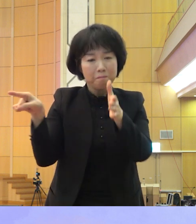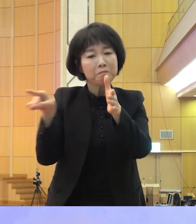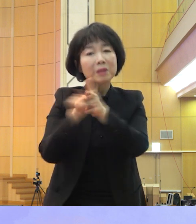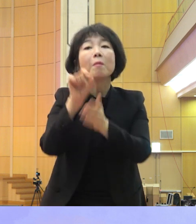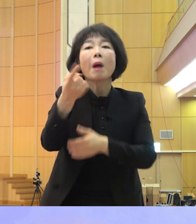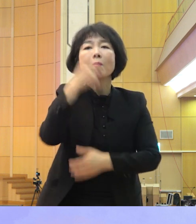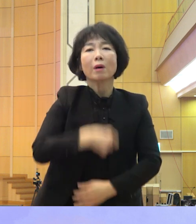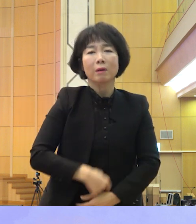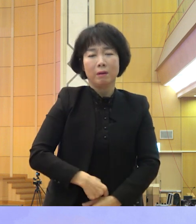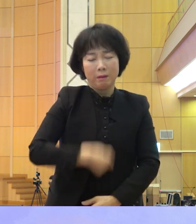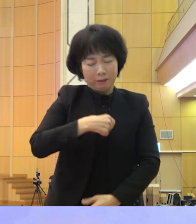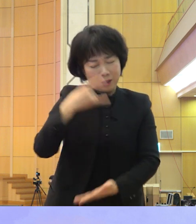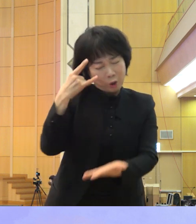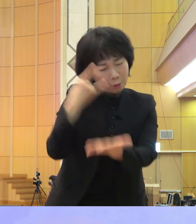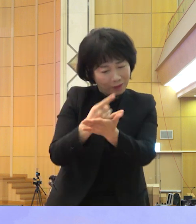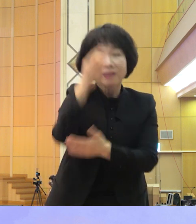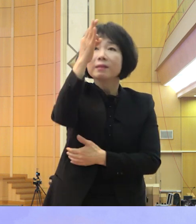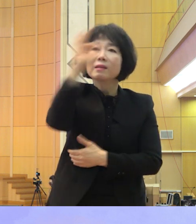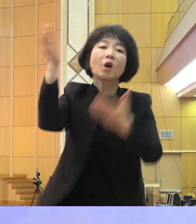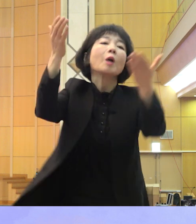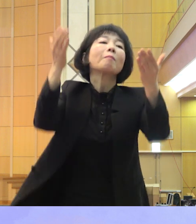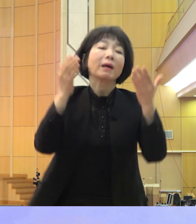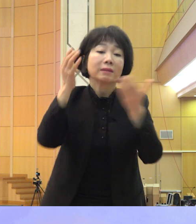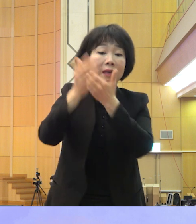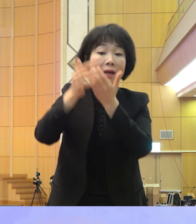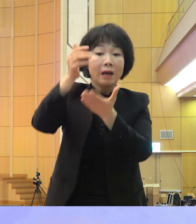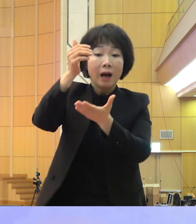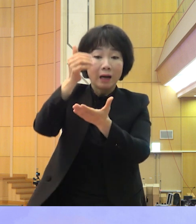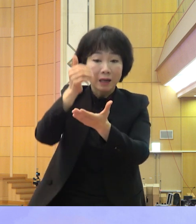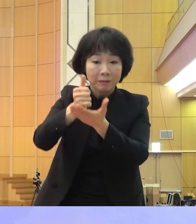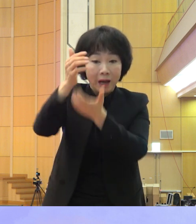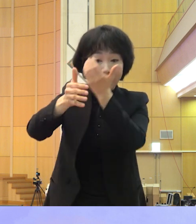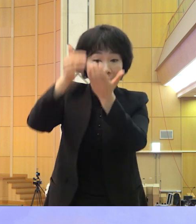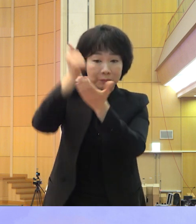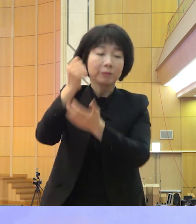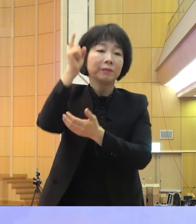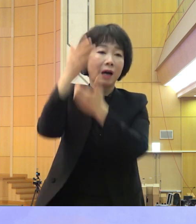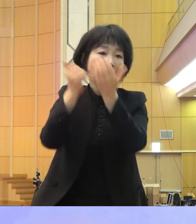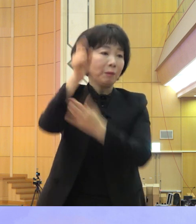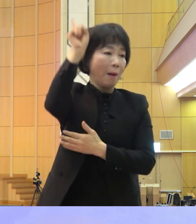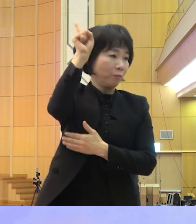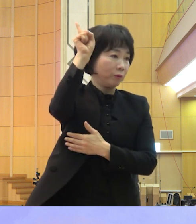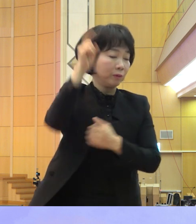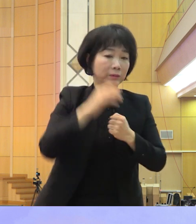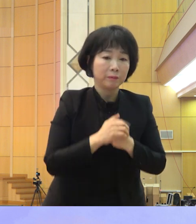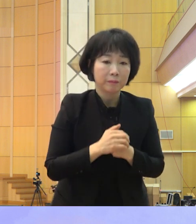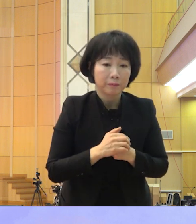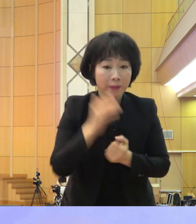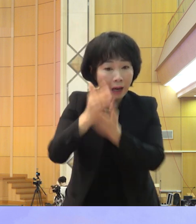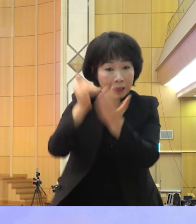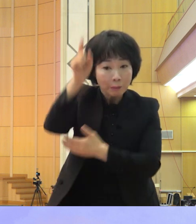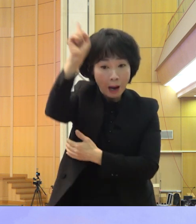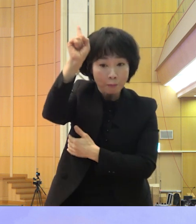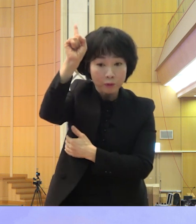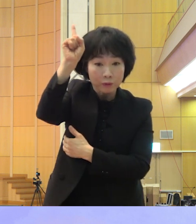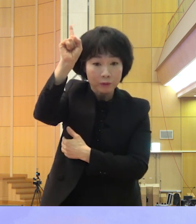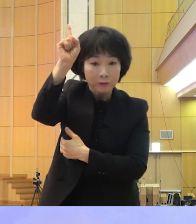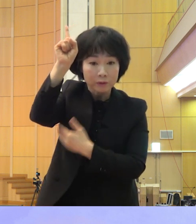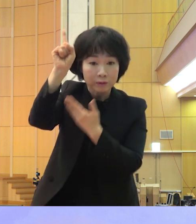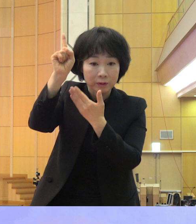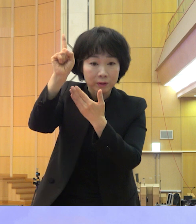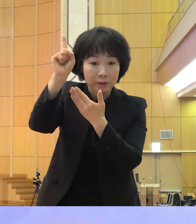말미암아 의롭다 하실 하나님은 한 분이시니라. 하나님께서, 한 분이신